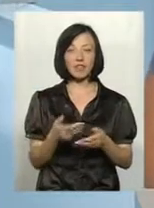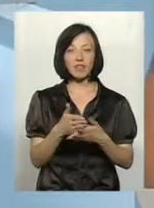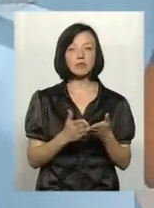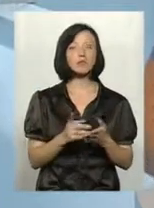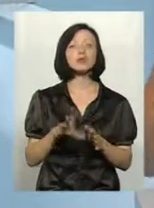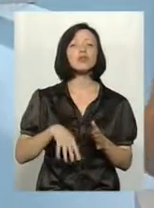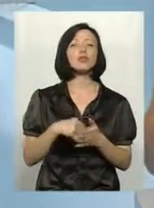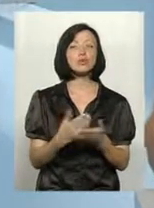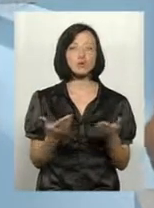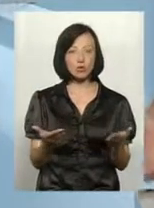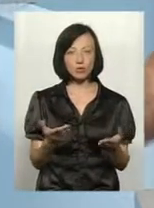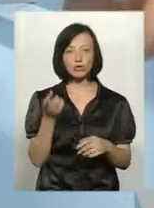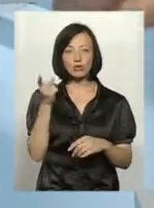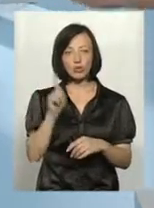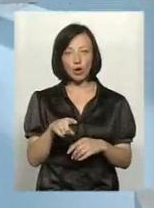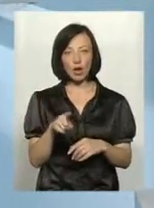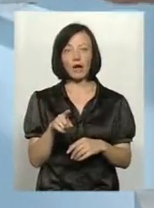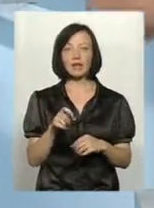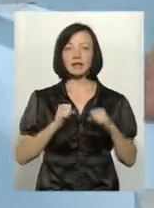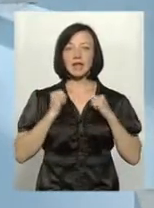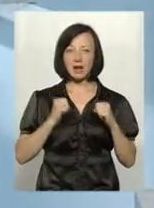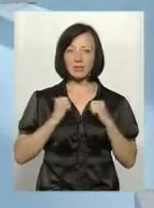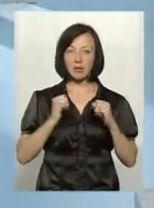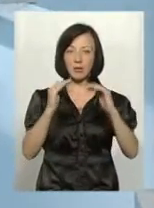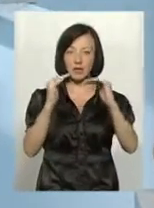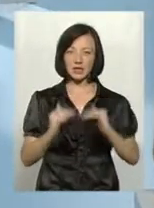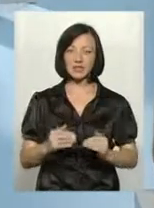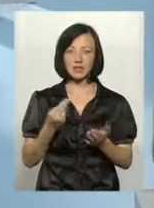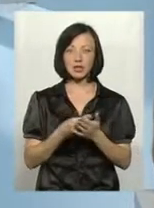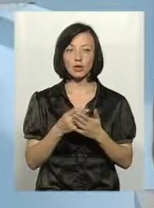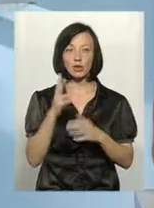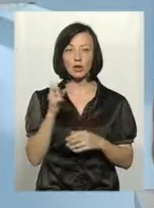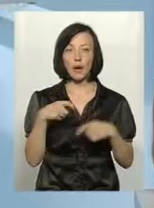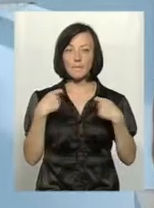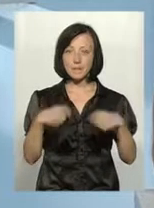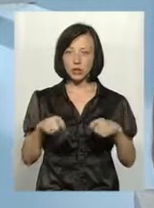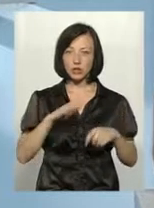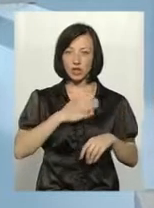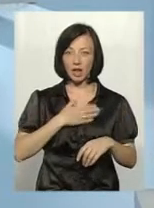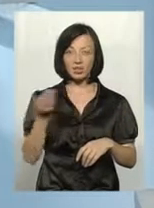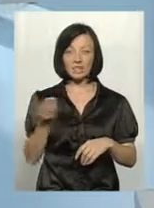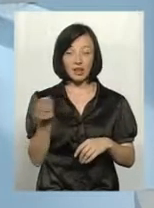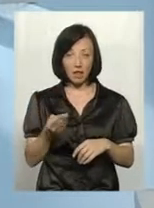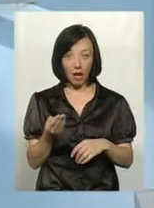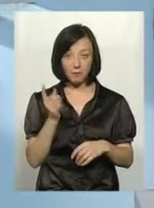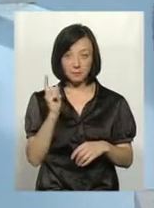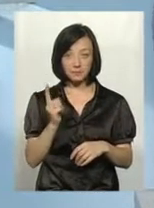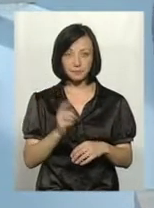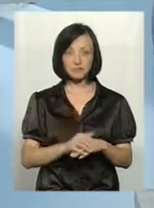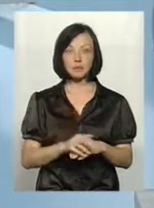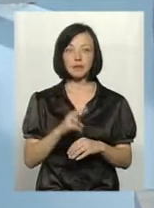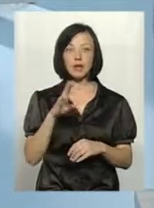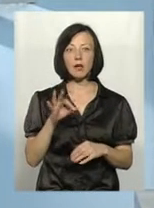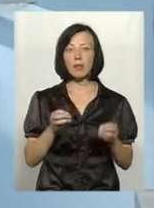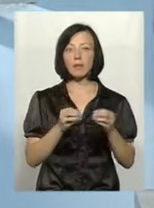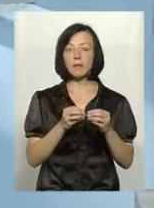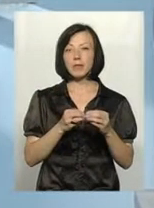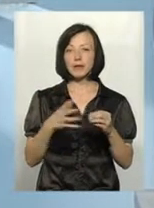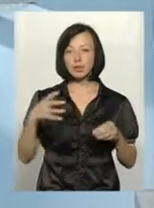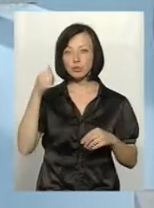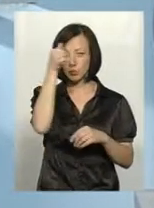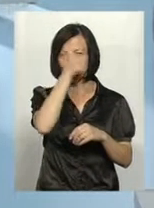рахунок чого? За рахунок того, що штучно стараються понизити нам ціну на продаж нашого зерна. Тобто по 2015